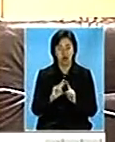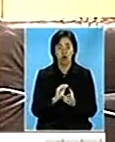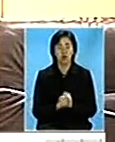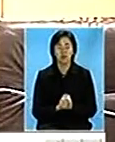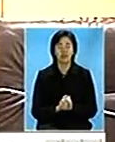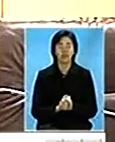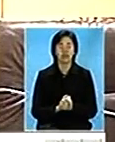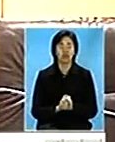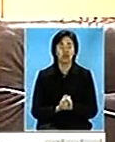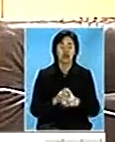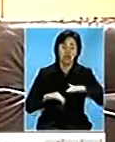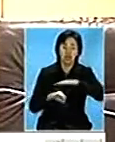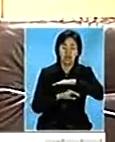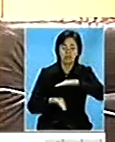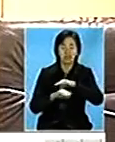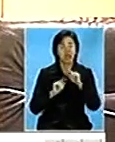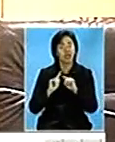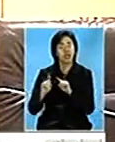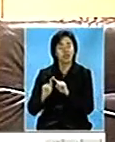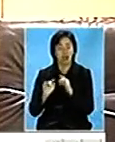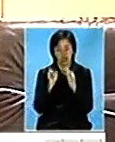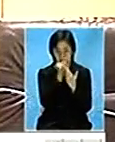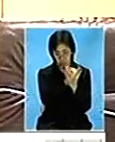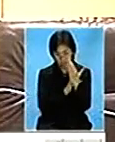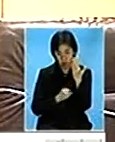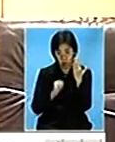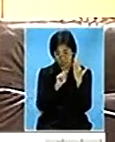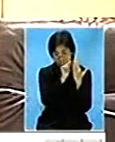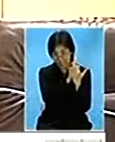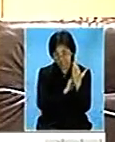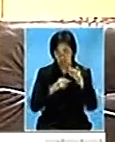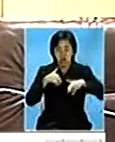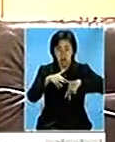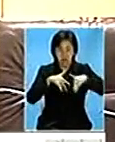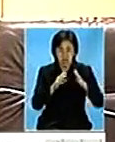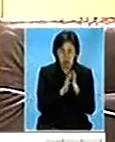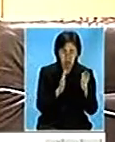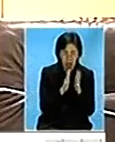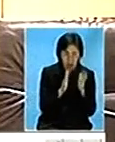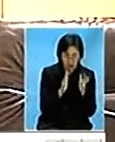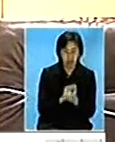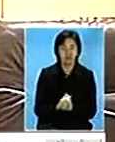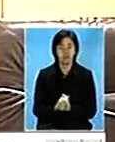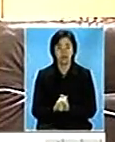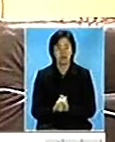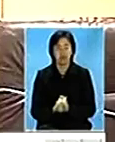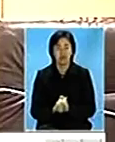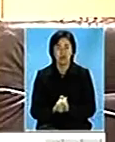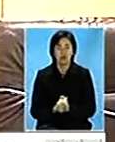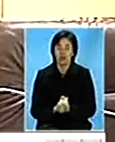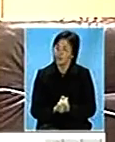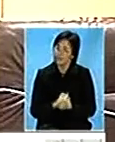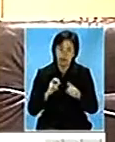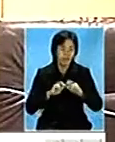ขาดแคลนโครงสร้างพื้นฐานจังหวัดใดมีประชาชนมากขาดแคลนมาก